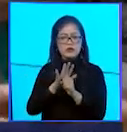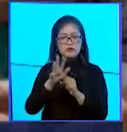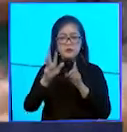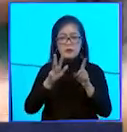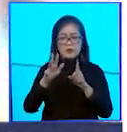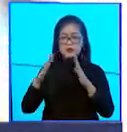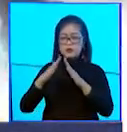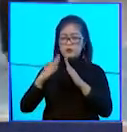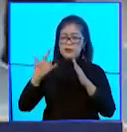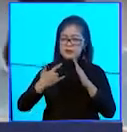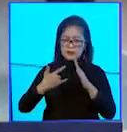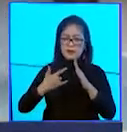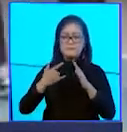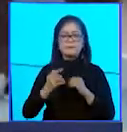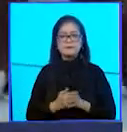di perjalanan.